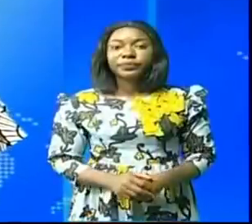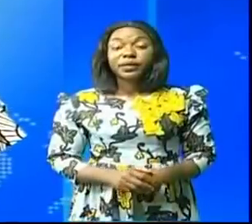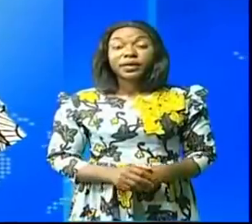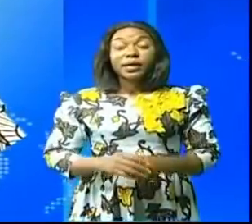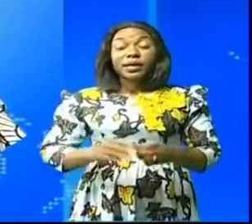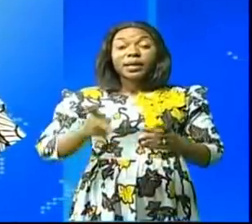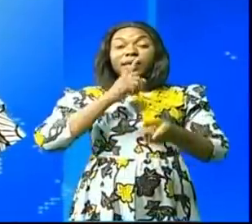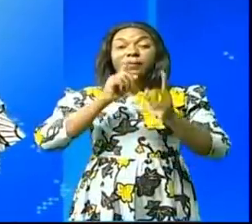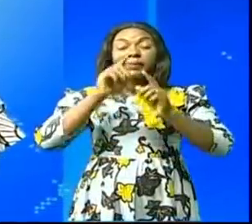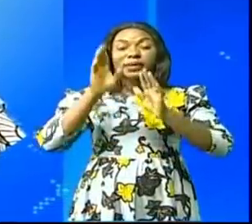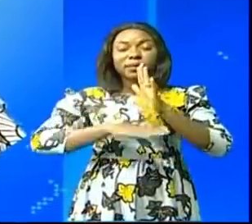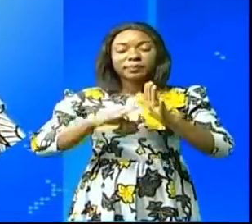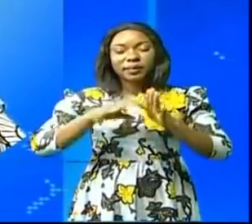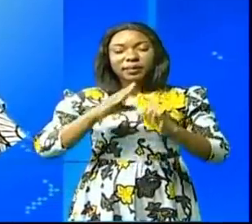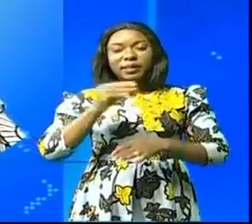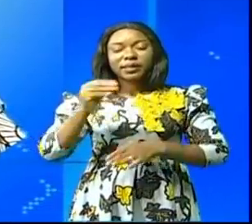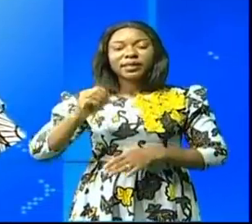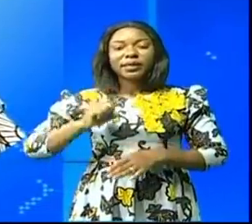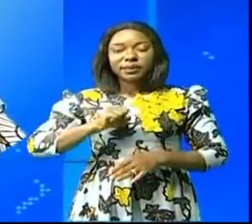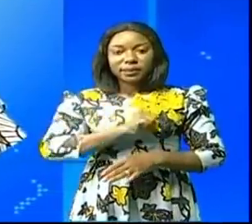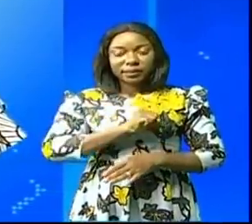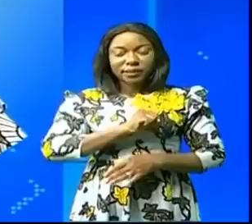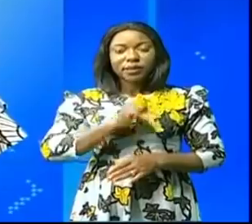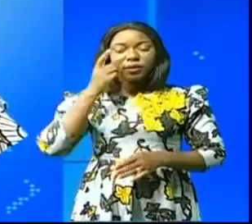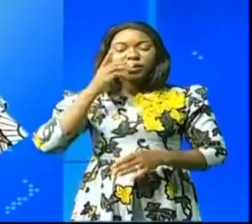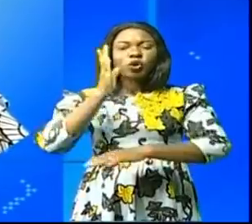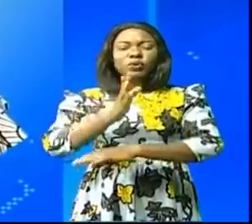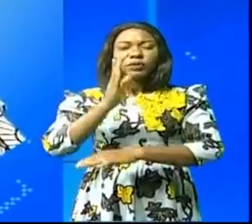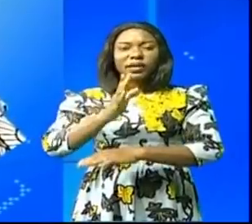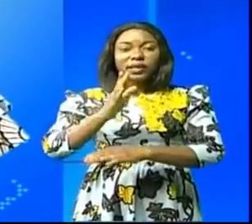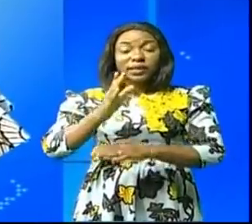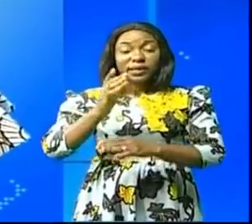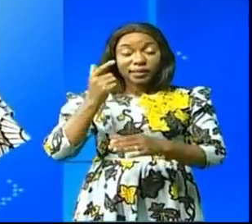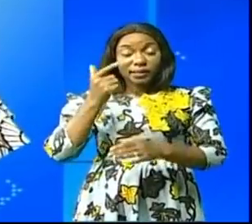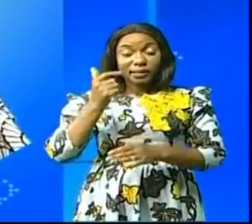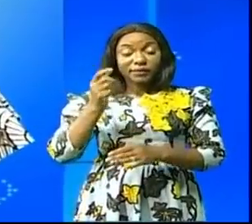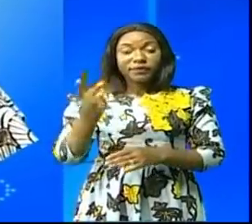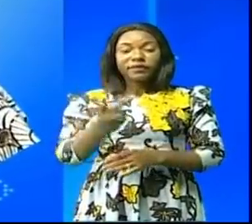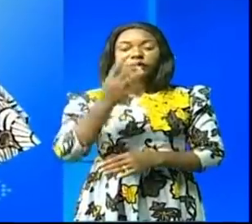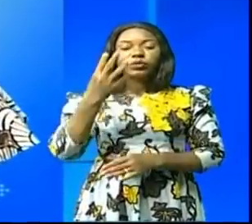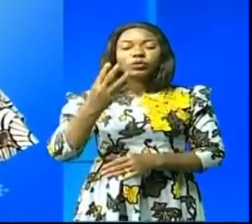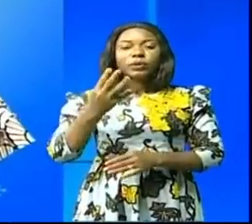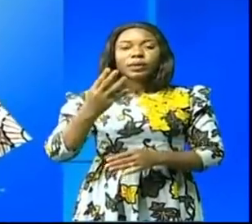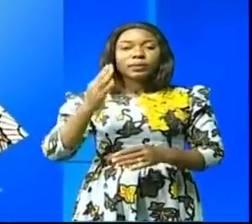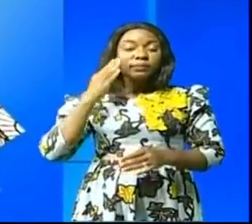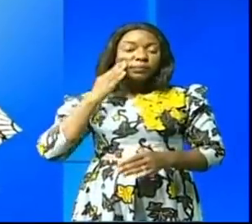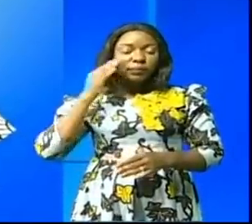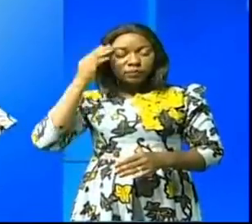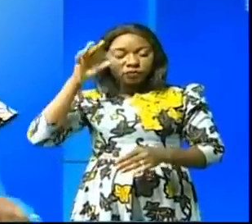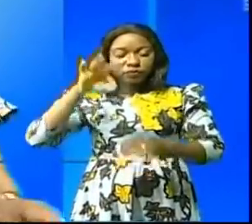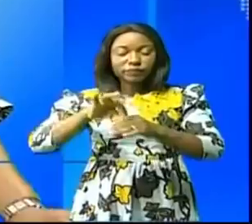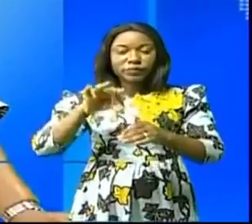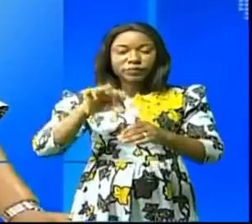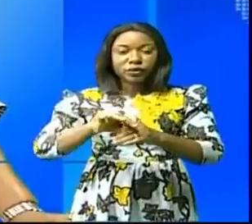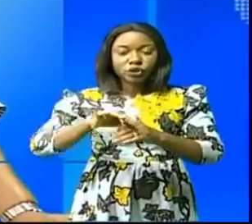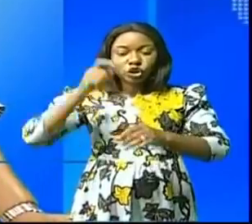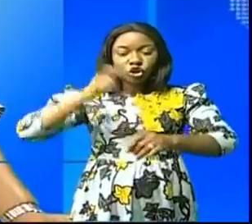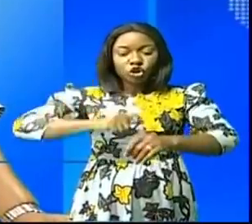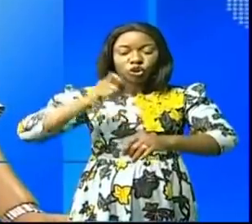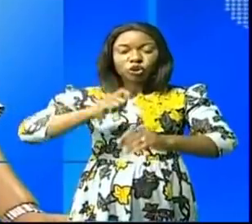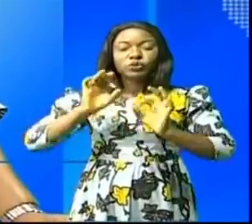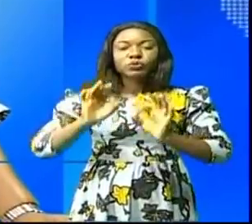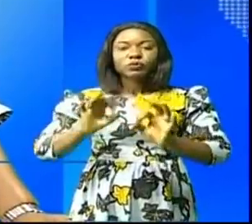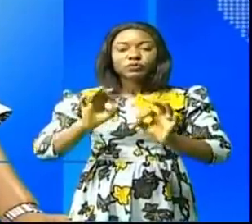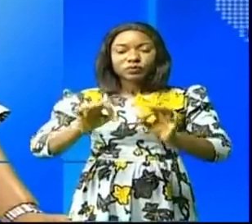L'Assemblée nationale et le Sénat ont congrès le lundi 23 mai prochain pour désigner un nouveau juge de la Cour constitutionnelle.